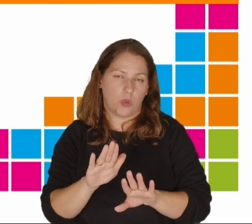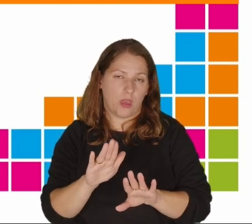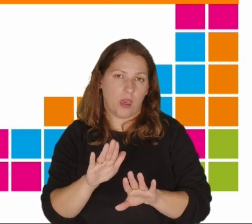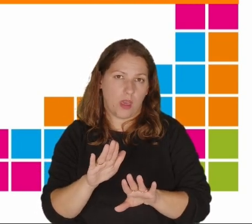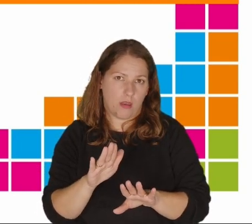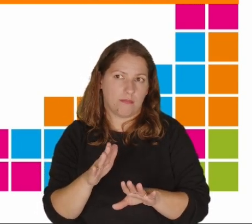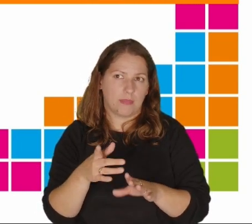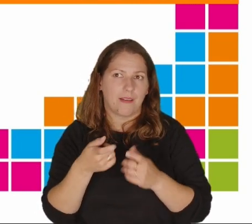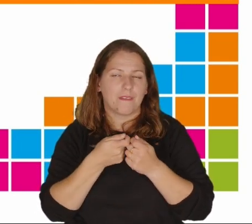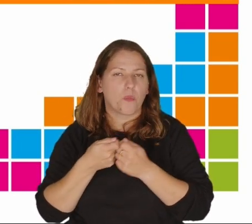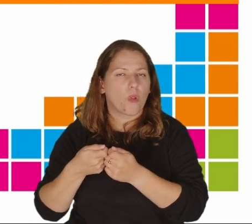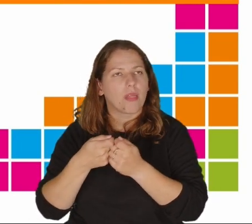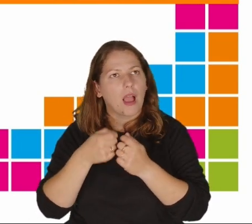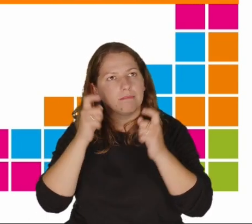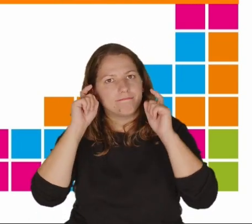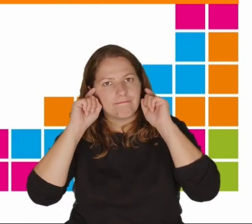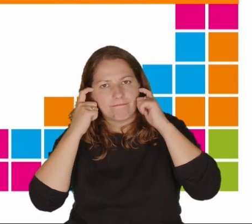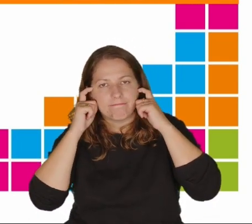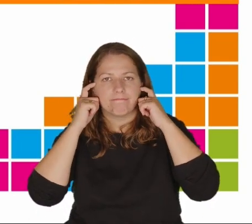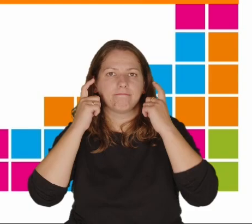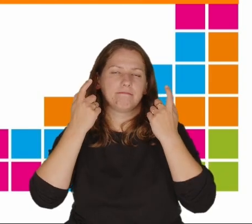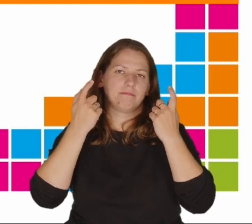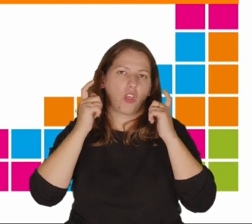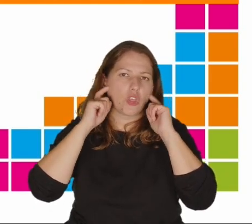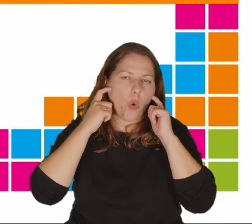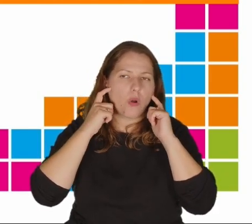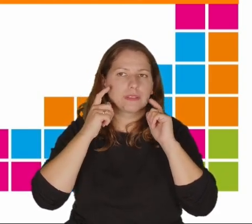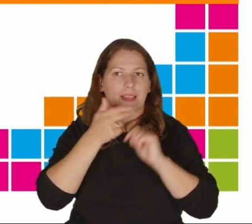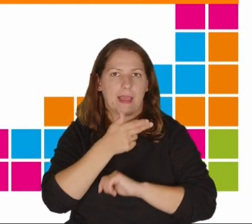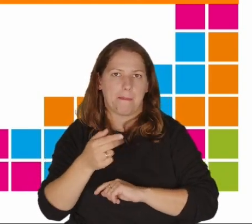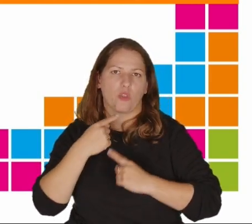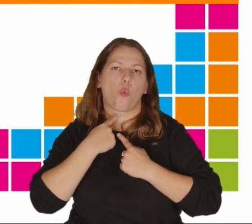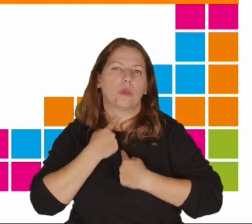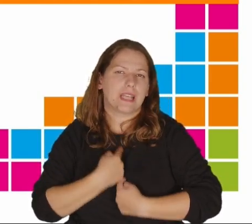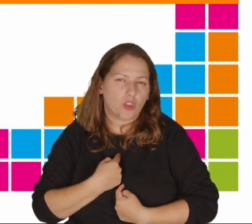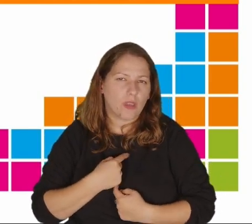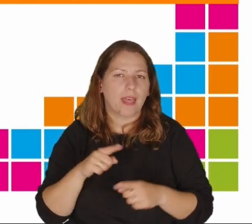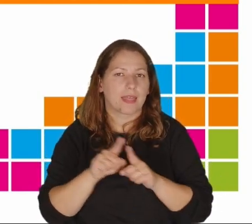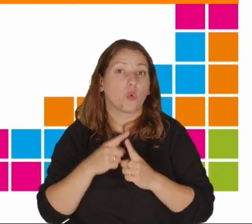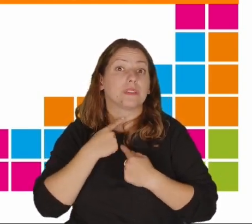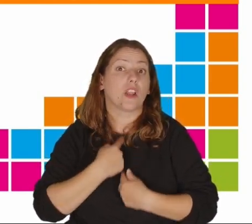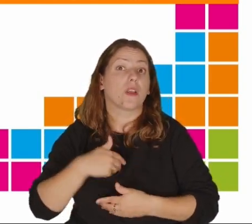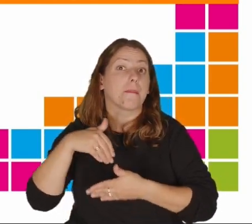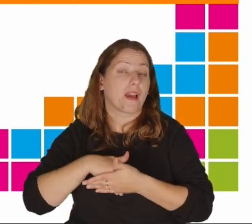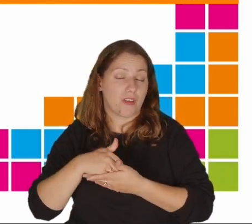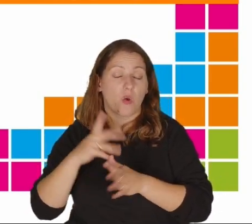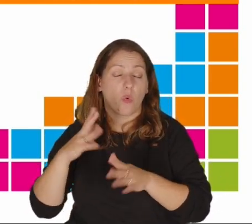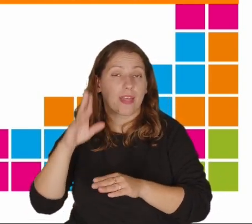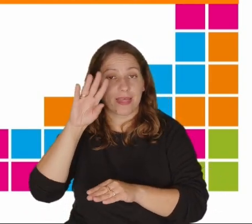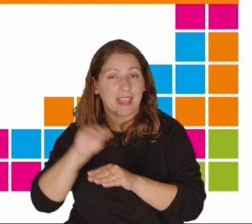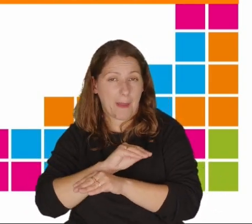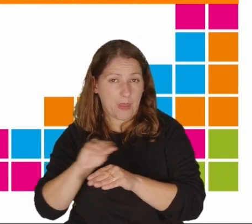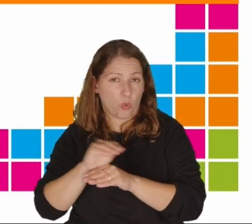no jakby tą wspólną troskę o uzależnienia, w tym również uzależnienia behawioralne, to jest to, że terapeuci